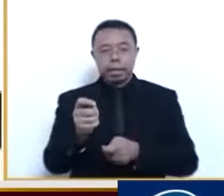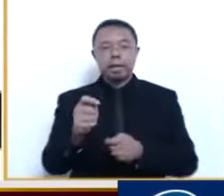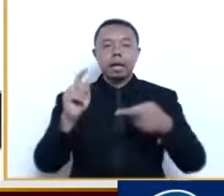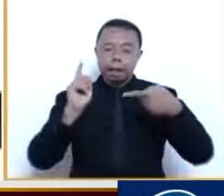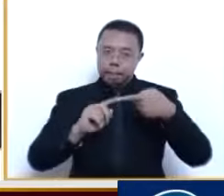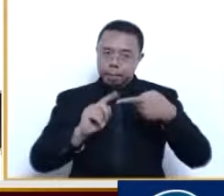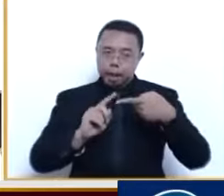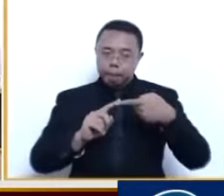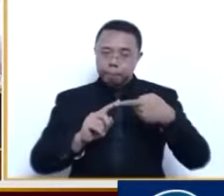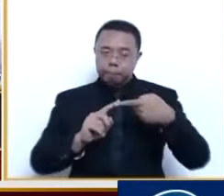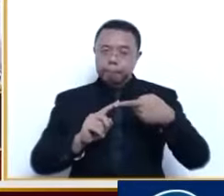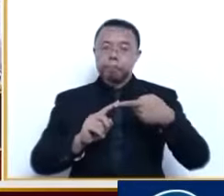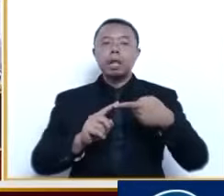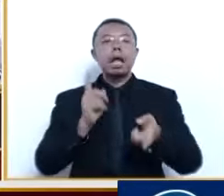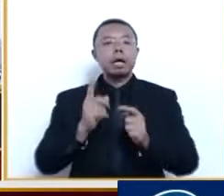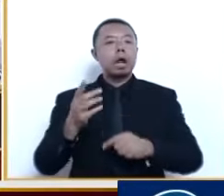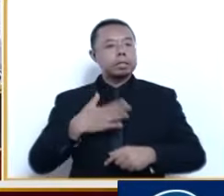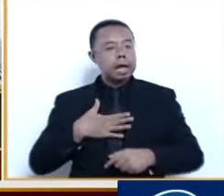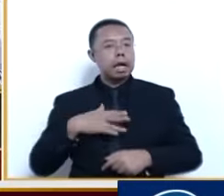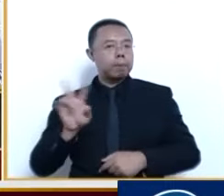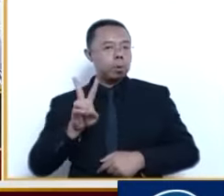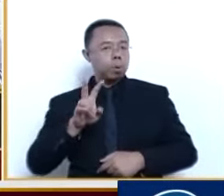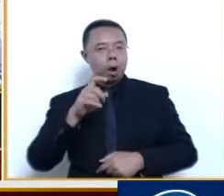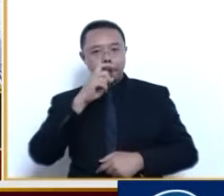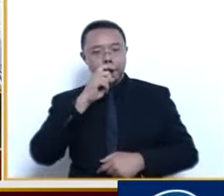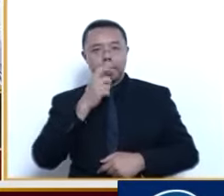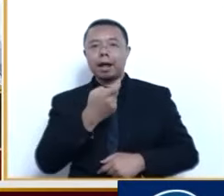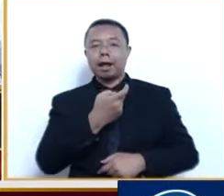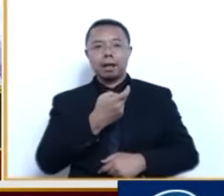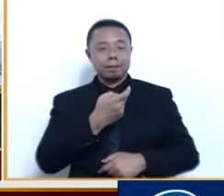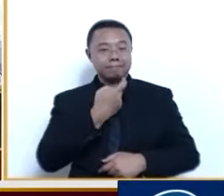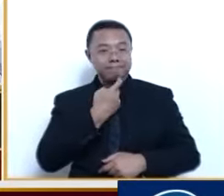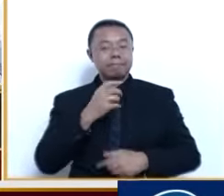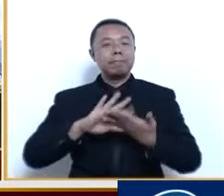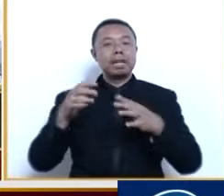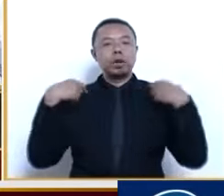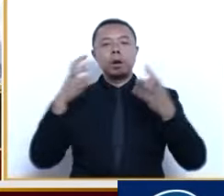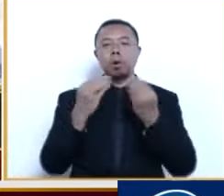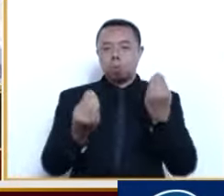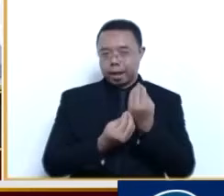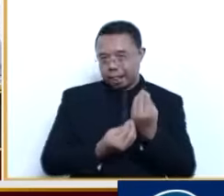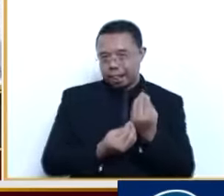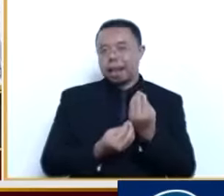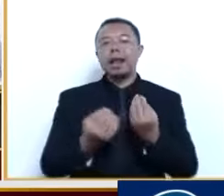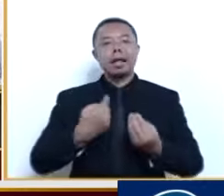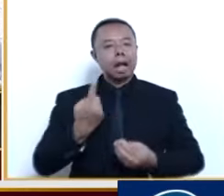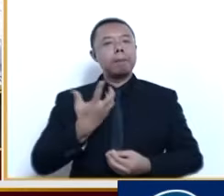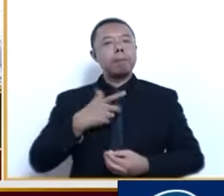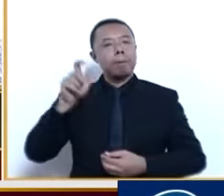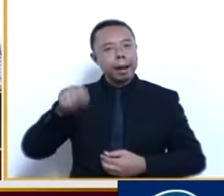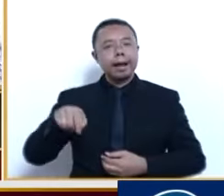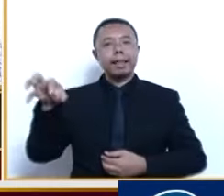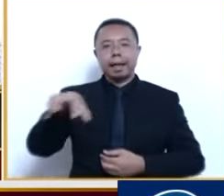yang pertama kalau saya dan bangdul menjadi gubernur dan wakil gubernur maka kami akan menggunakan